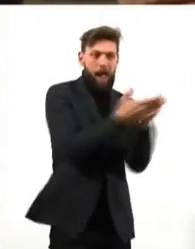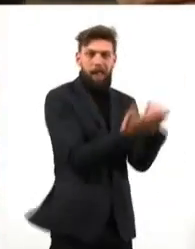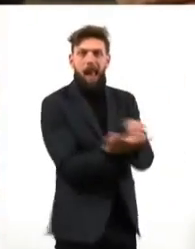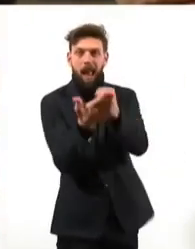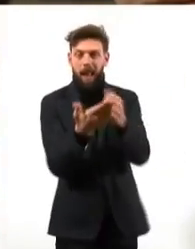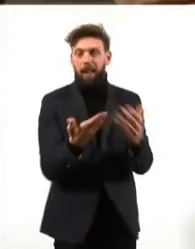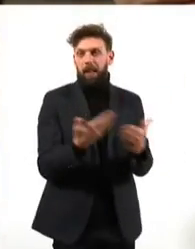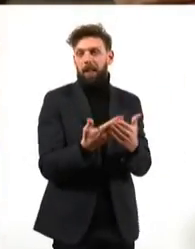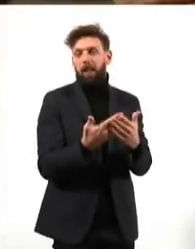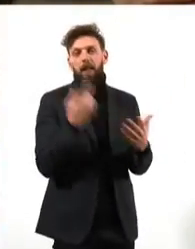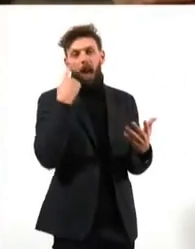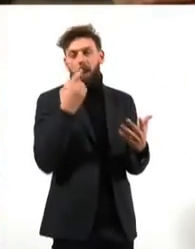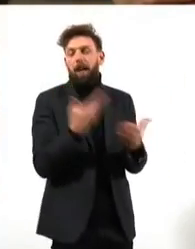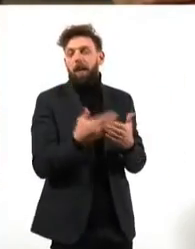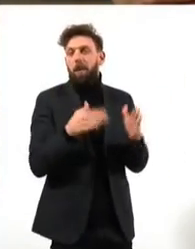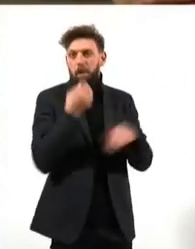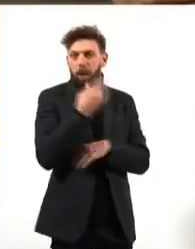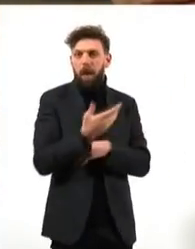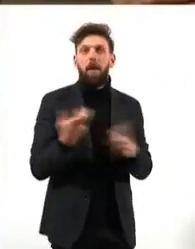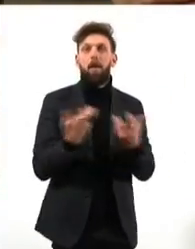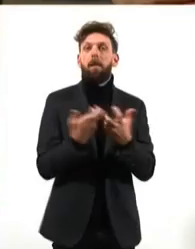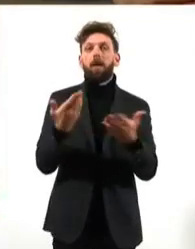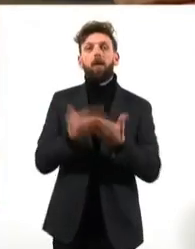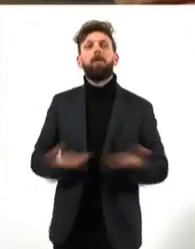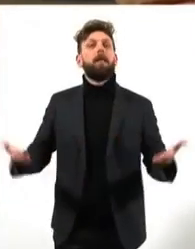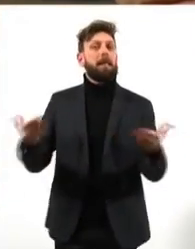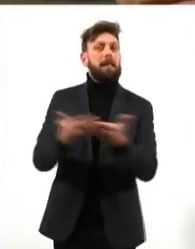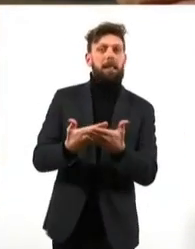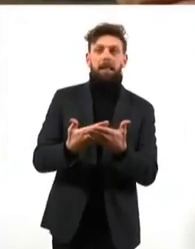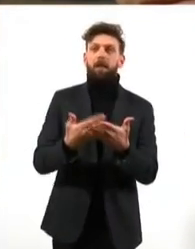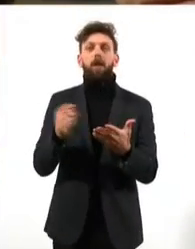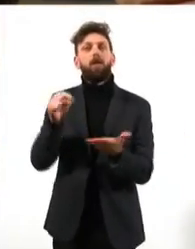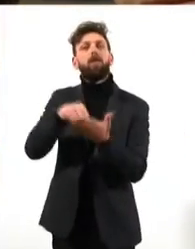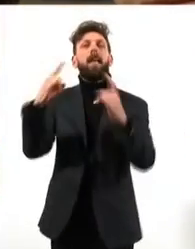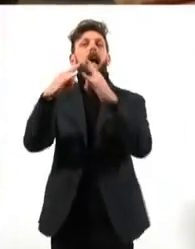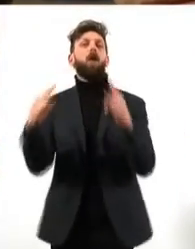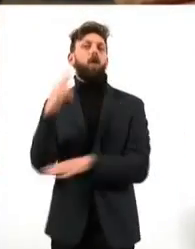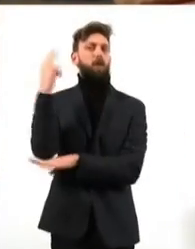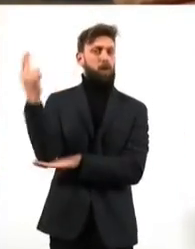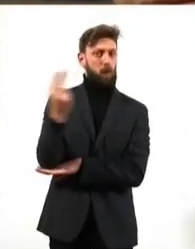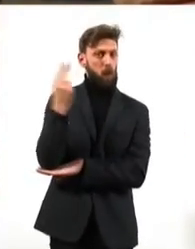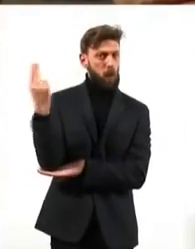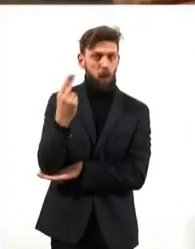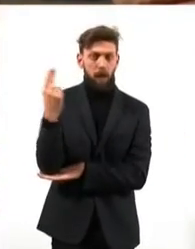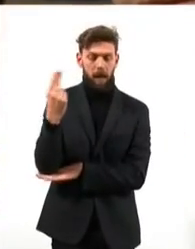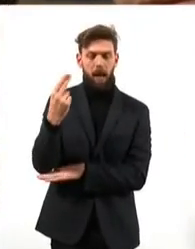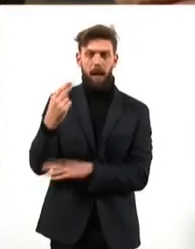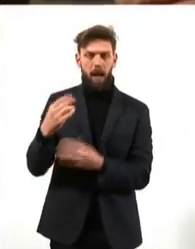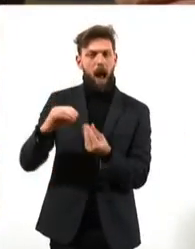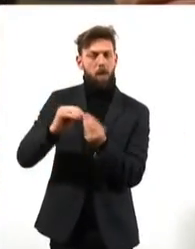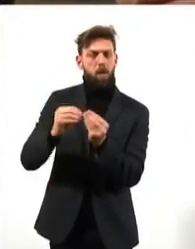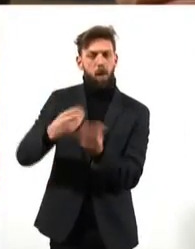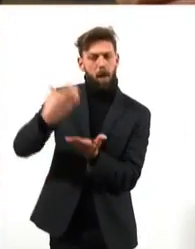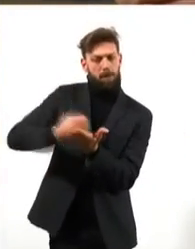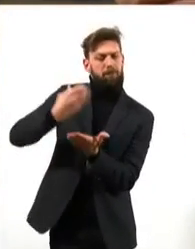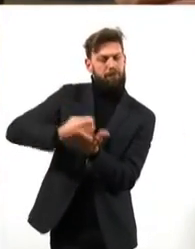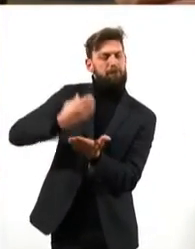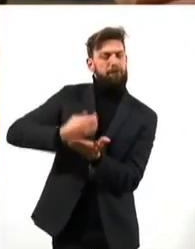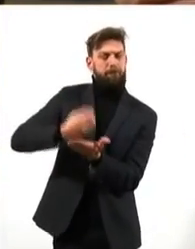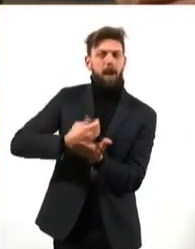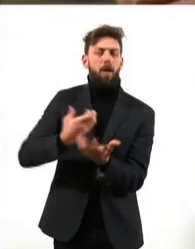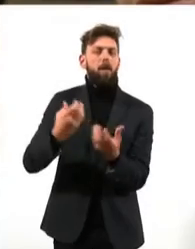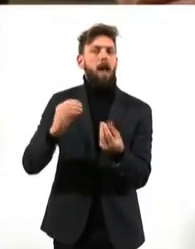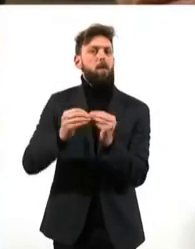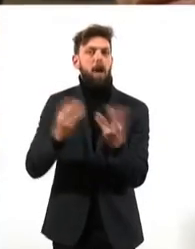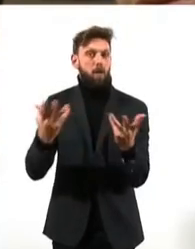que l'ensemble des associations qui sont présentes, notamment sur les campus universitaires, nous remontent des difficultés, notamment